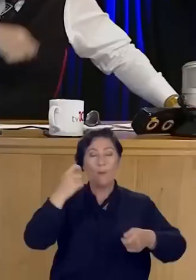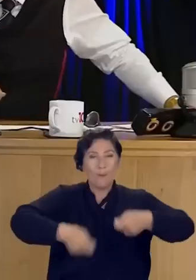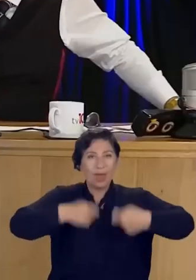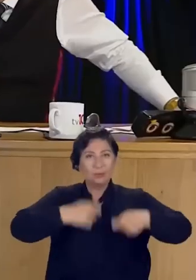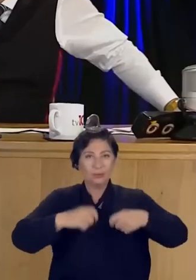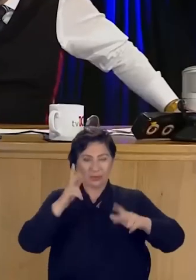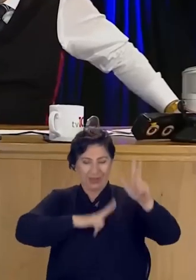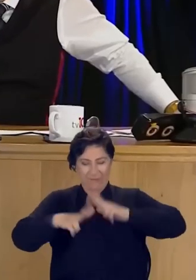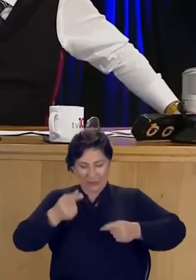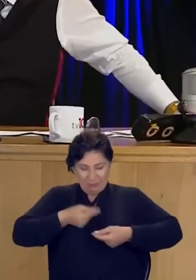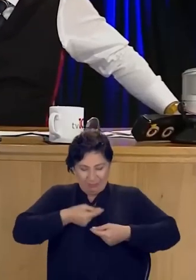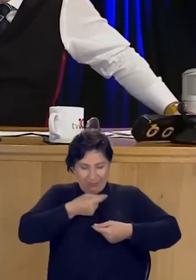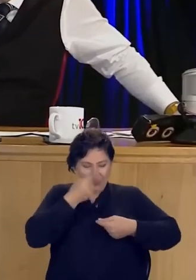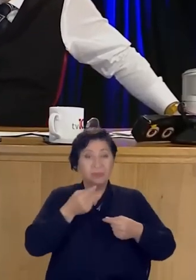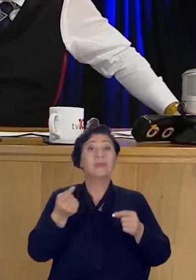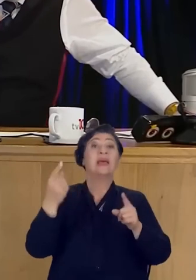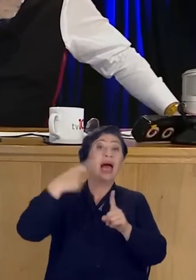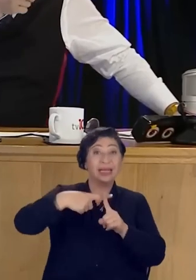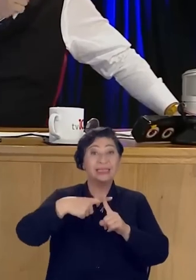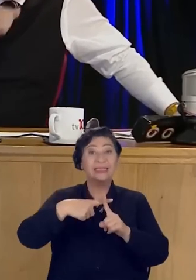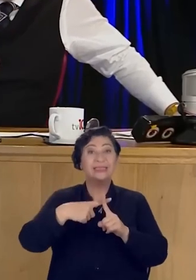bandocu üniforması yapıyor. Hatta